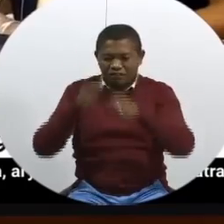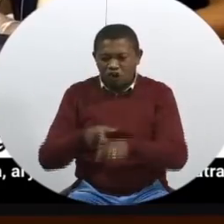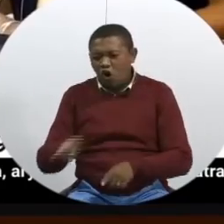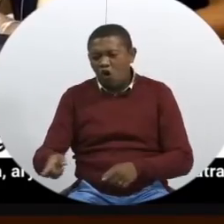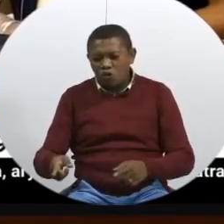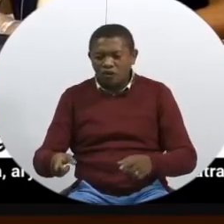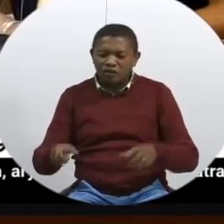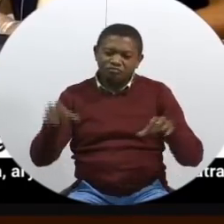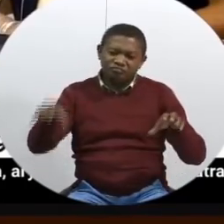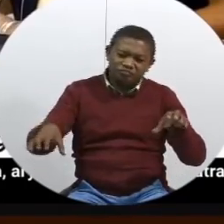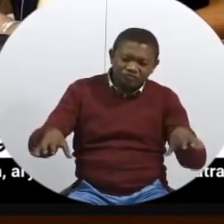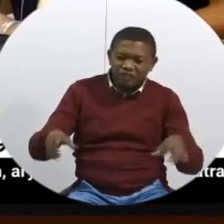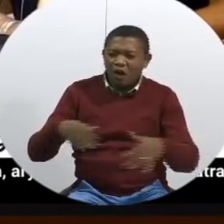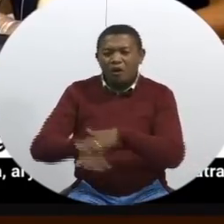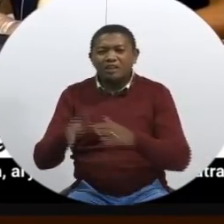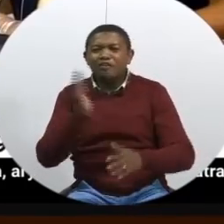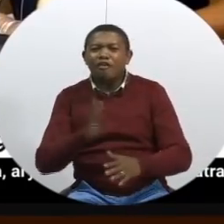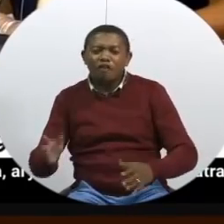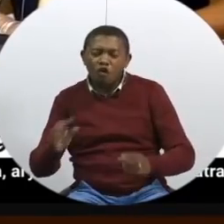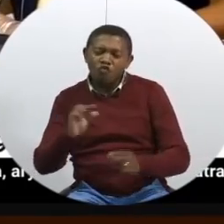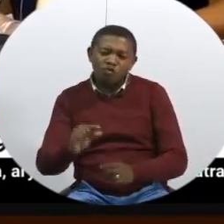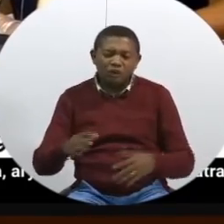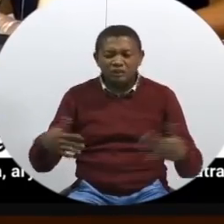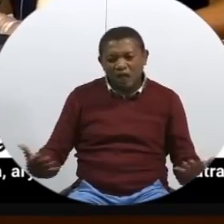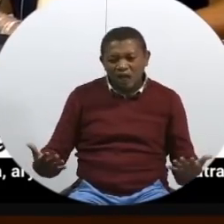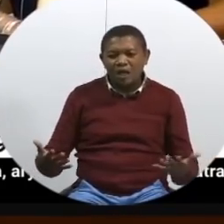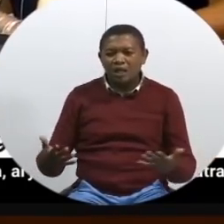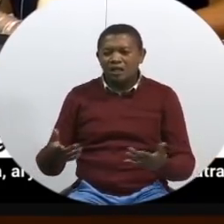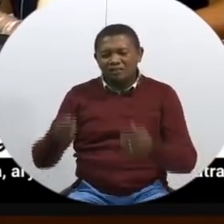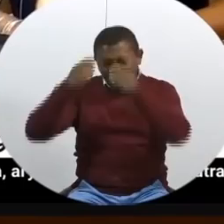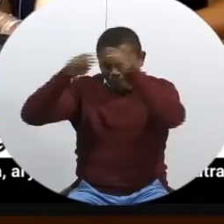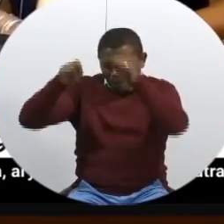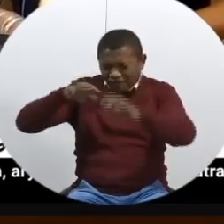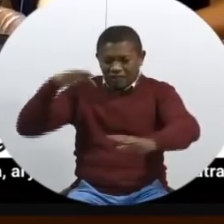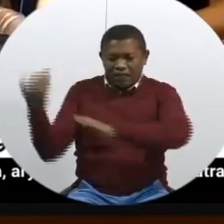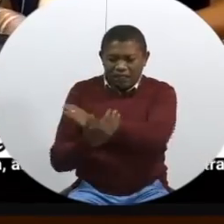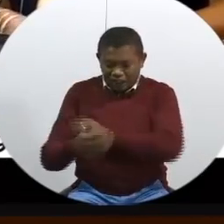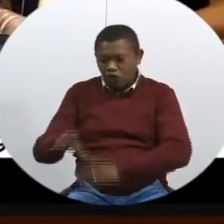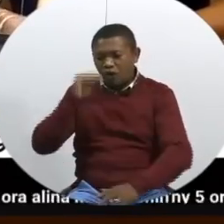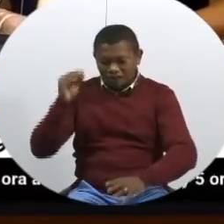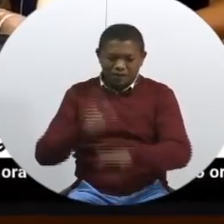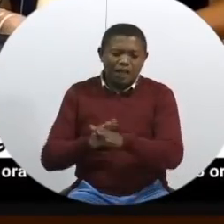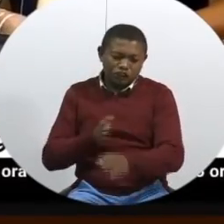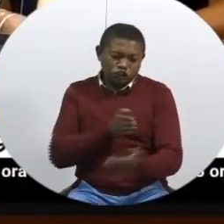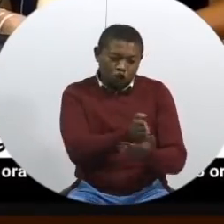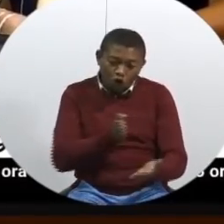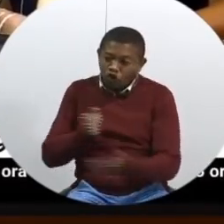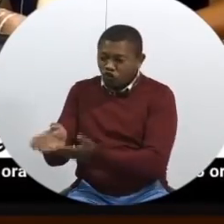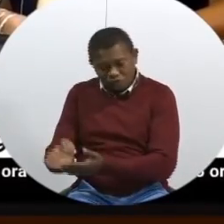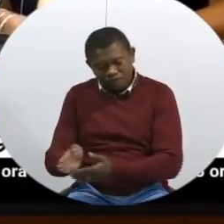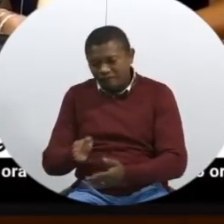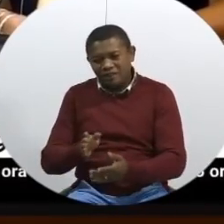na mifampahalalam-baovao na mifampitam-baovao foy a ny fanapaha-kevitra rehetrarehetra ho raisina ma hiadivana